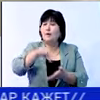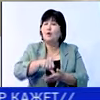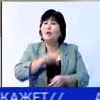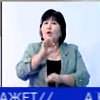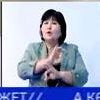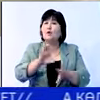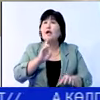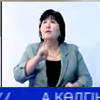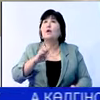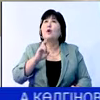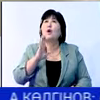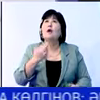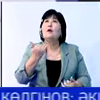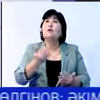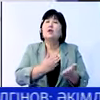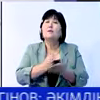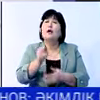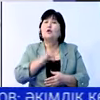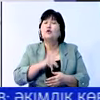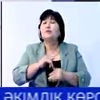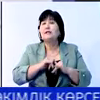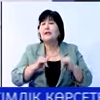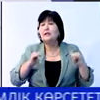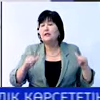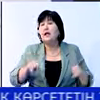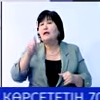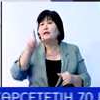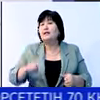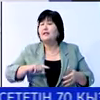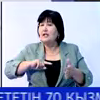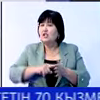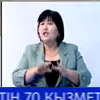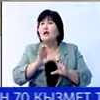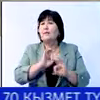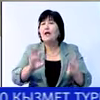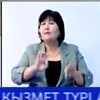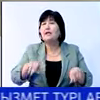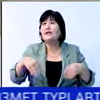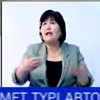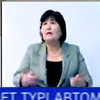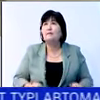тоқтаған Қасым-Жомарт Тоқаев осы бағыттағы жұмыстарды ширатуды шенеуніктерге шегелеп тапсырды.